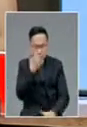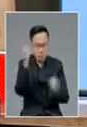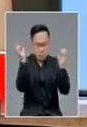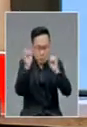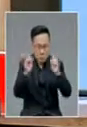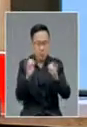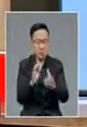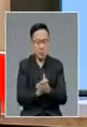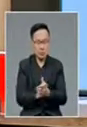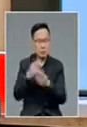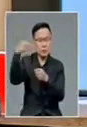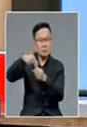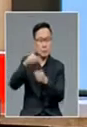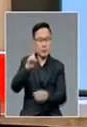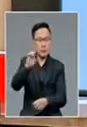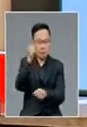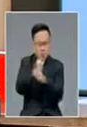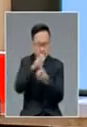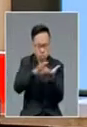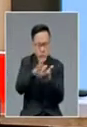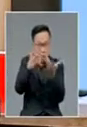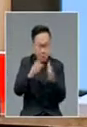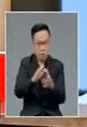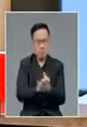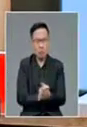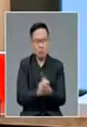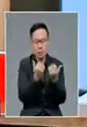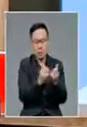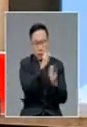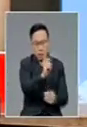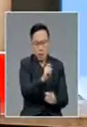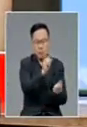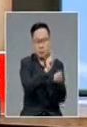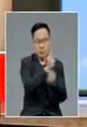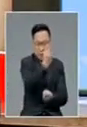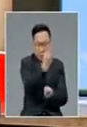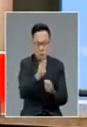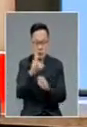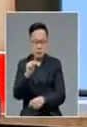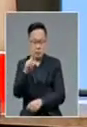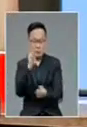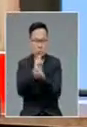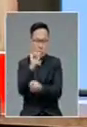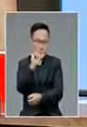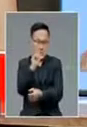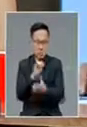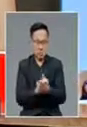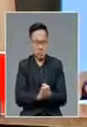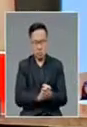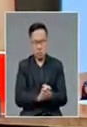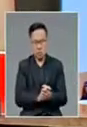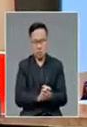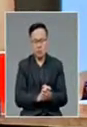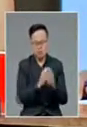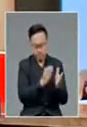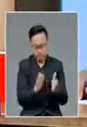บุว่าลูกเรือทั้ง32คนเนี่ยยังไม่เห็นสัญญาณการรอดชีวิตด้วยนะฮะอันนี้น่าตกใจเดี๋ยวติดตามกันนะเรื่องนี้ไปดูการเมืองของมา